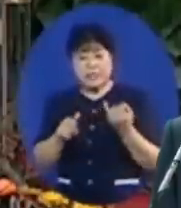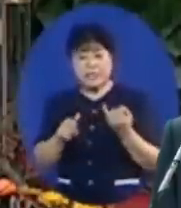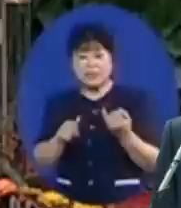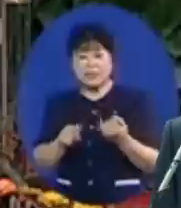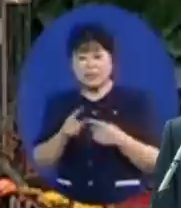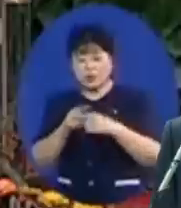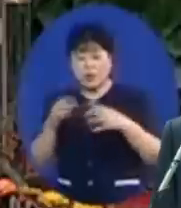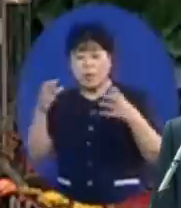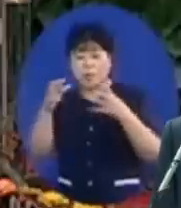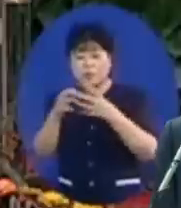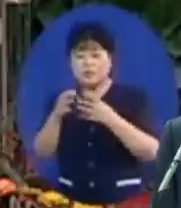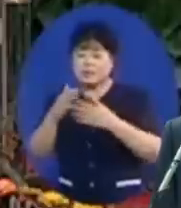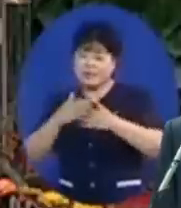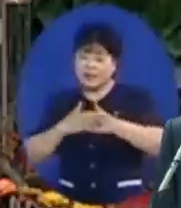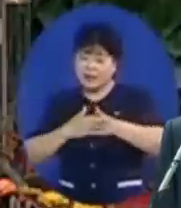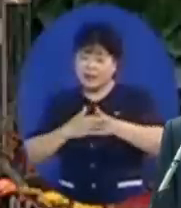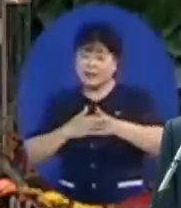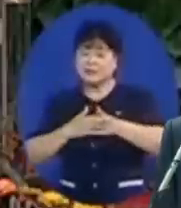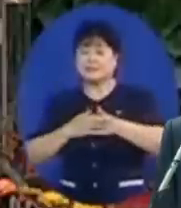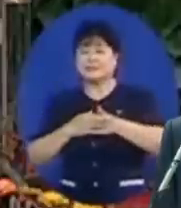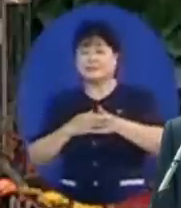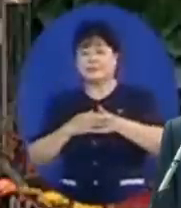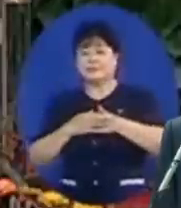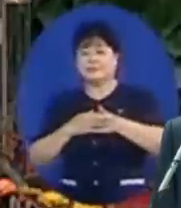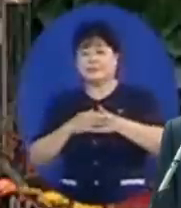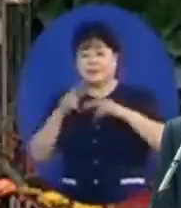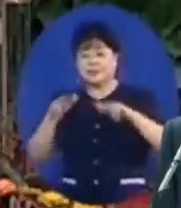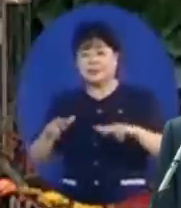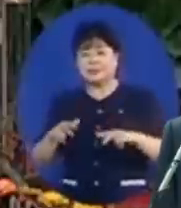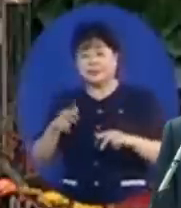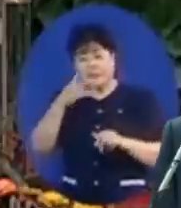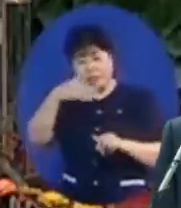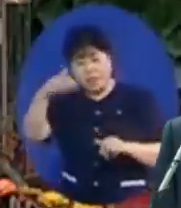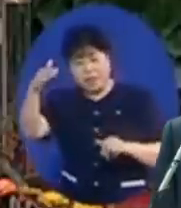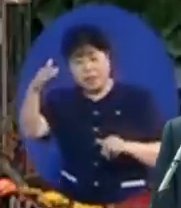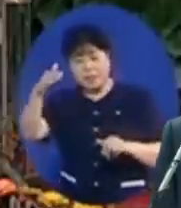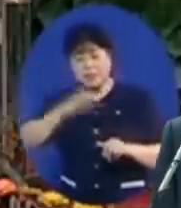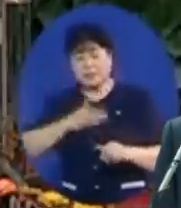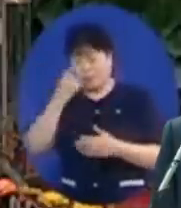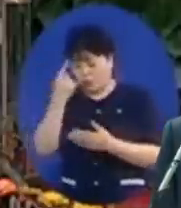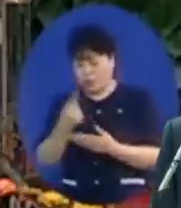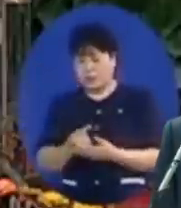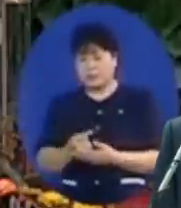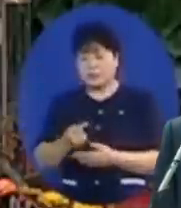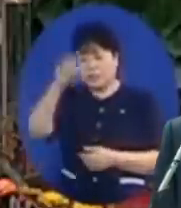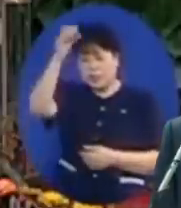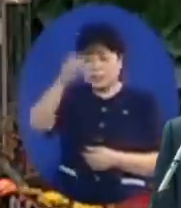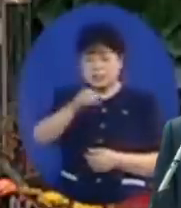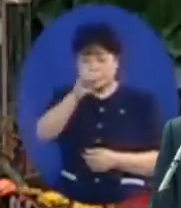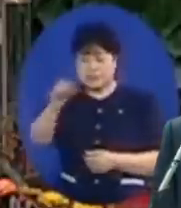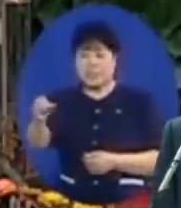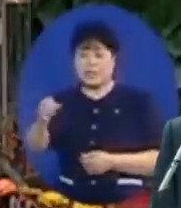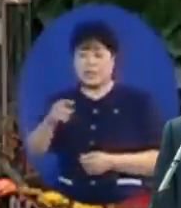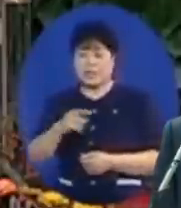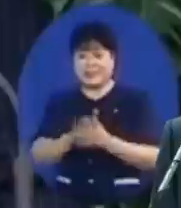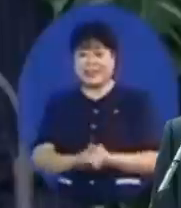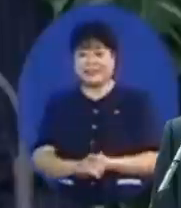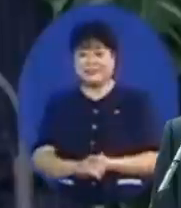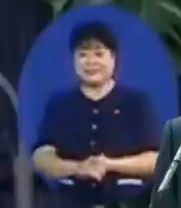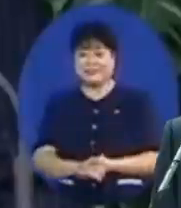이 노래를 불렀는데 내가 지금 가온 일을 내가 지금 왔으니 골고다를 십자가로 바꾸어서